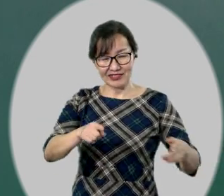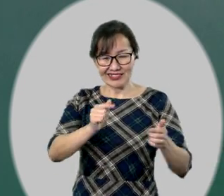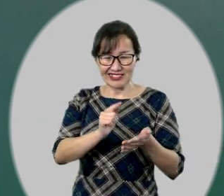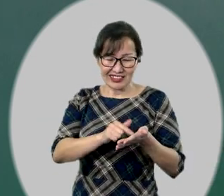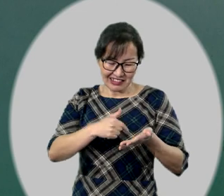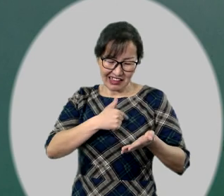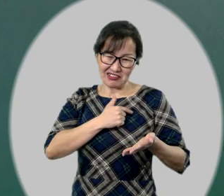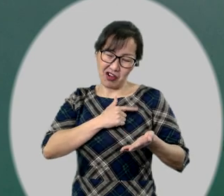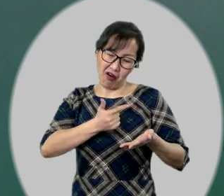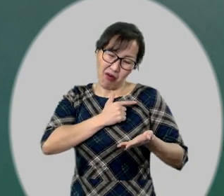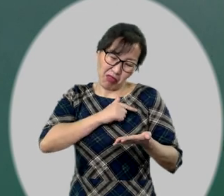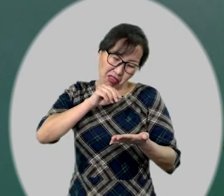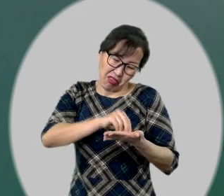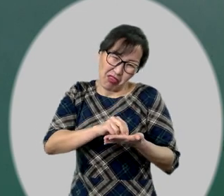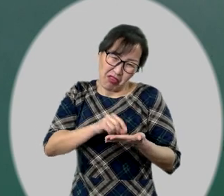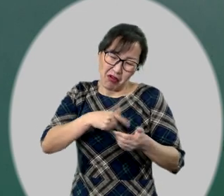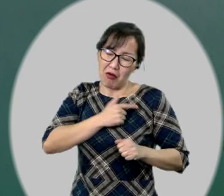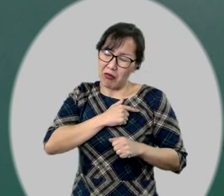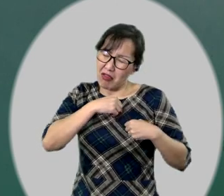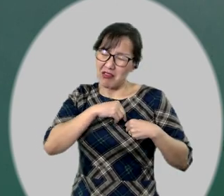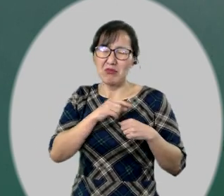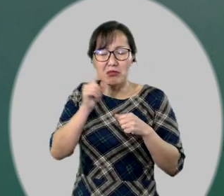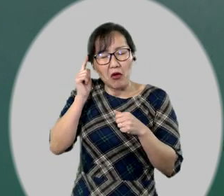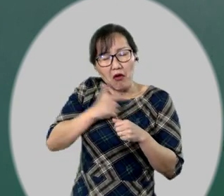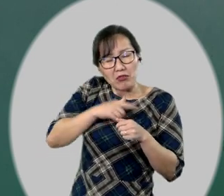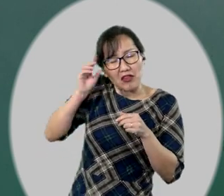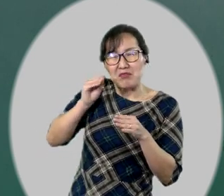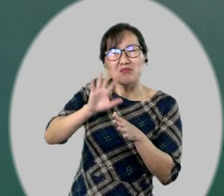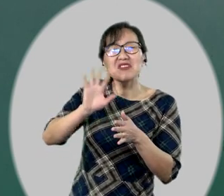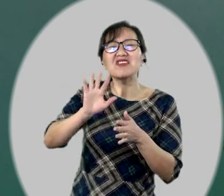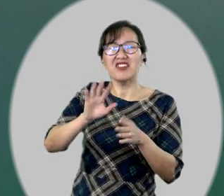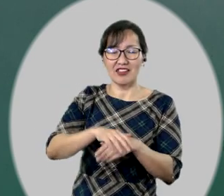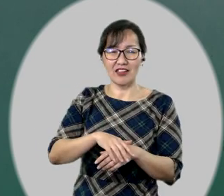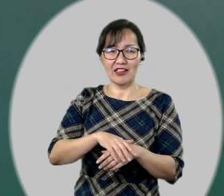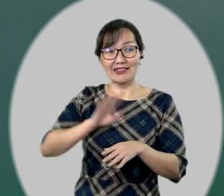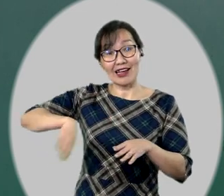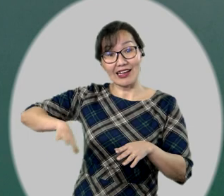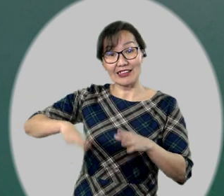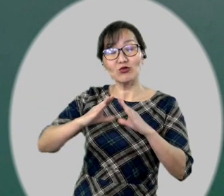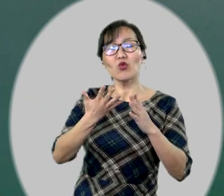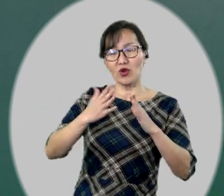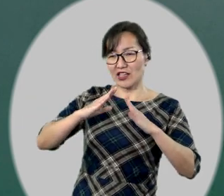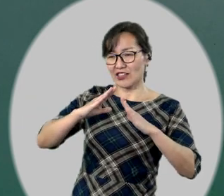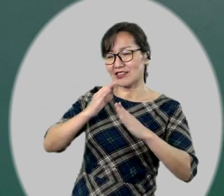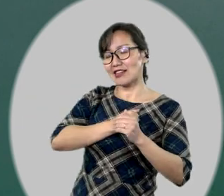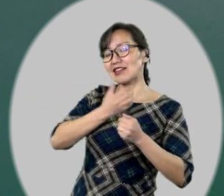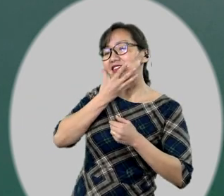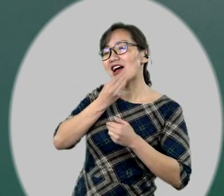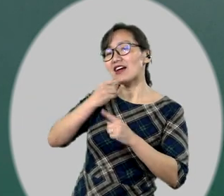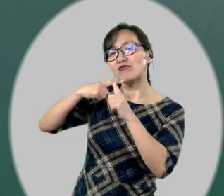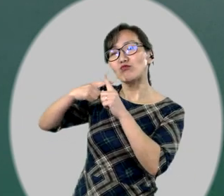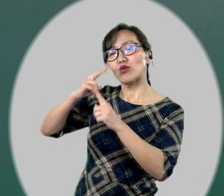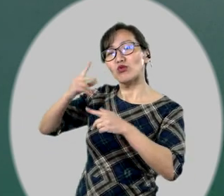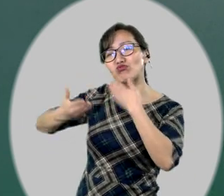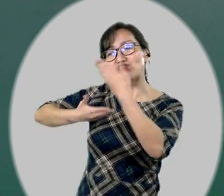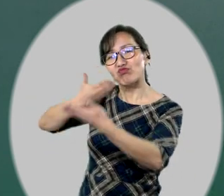тээж яуарай хэчглэээ. Төгүйл дарагийн одао таанрээ маан даалхуур найдзийг дандаа сахурух бичичин. Төгүйл одао бүгдээрээ.